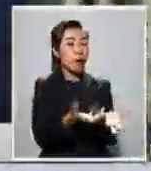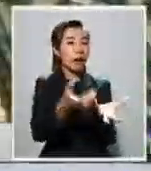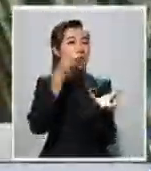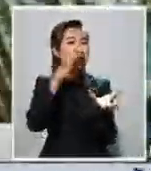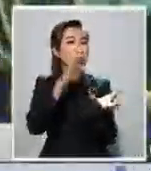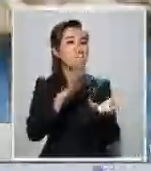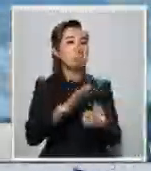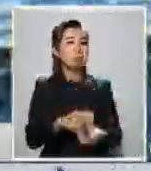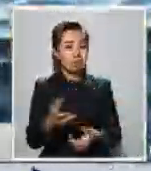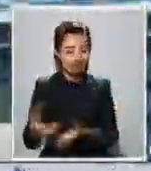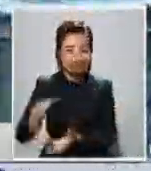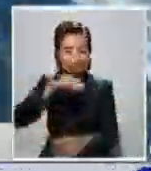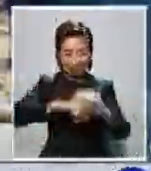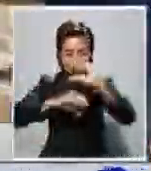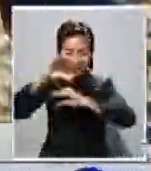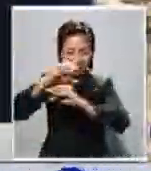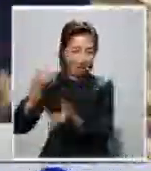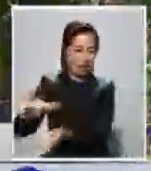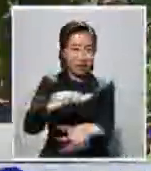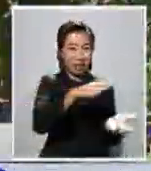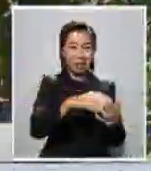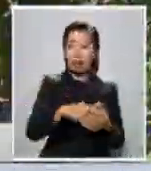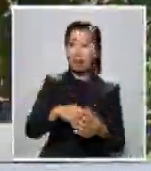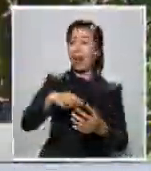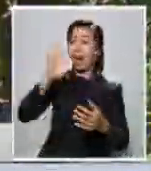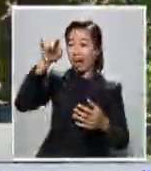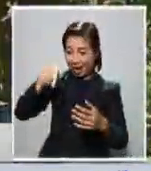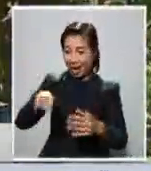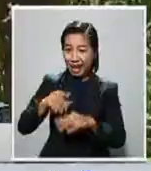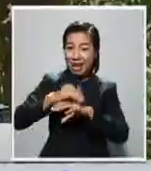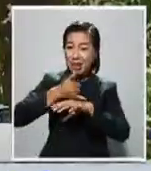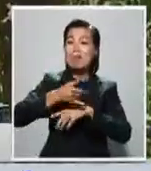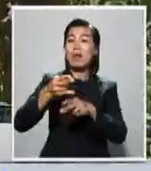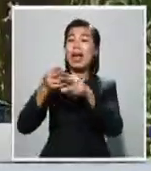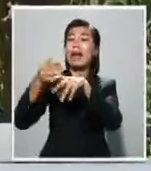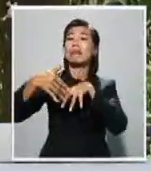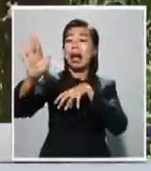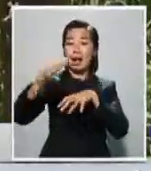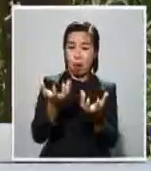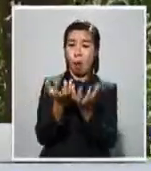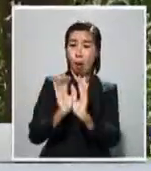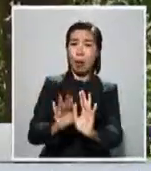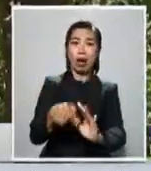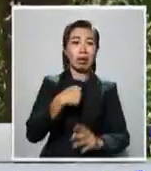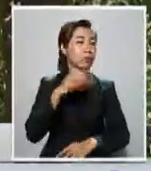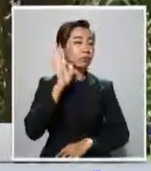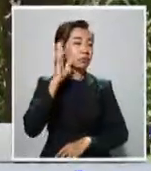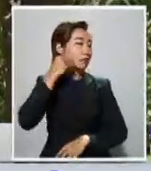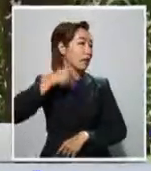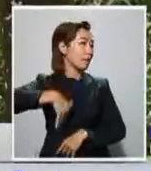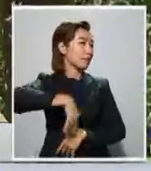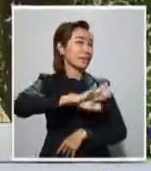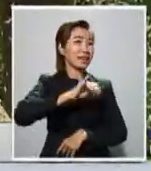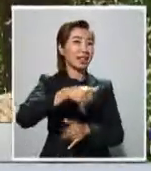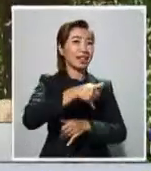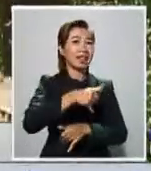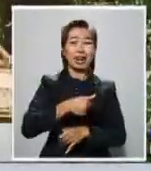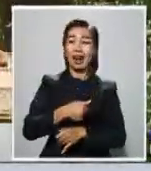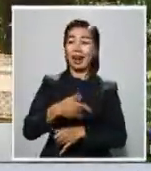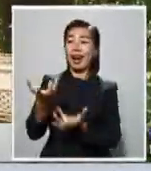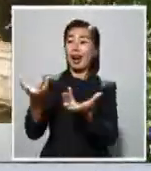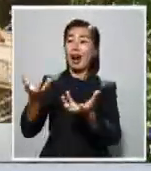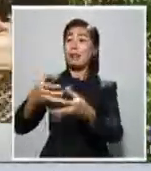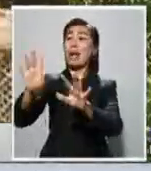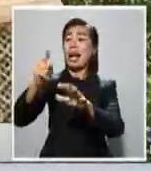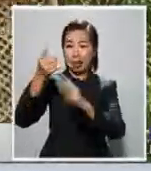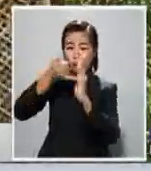เฮ้ยอย่าเอาไอ้นี่ไปสิจะไปก็ไปถ้าตัว ครับครับครับครับ จะเอาไปทำไมเล่าเฮ้ยแล้วผ